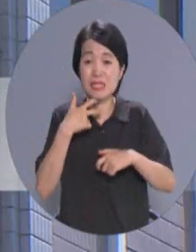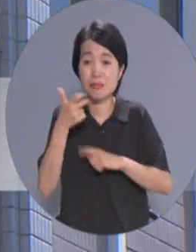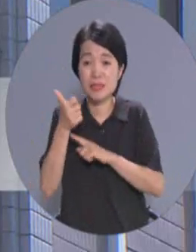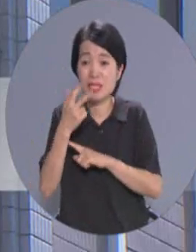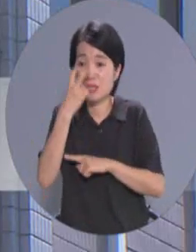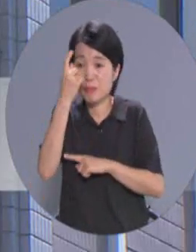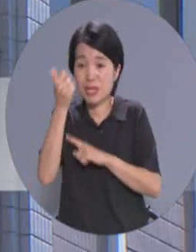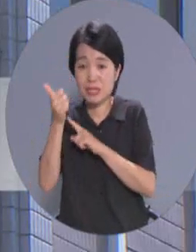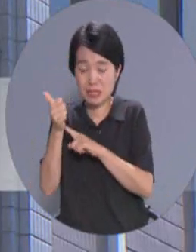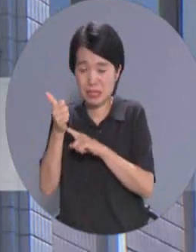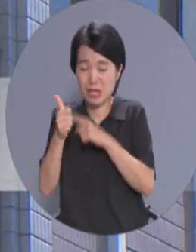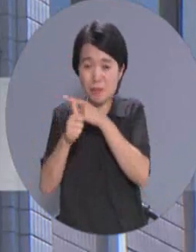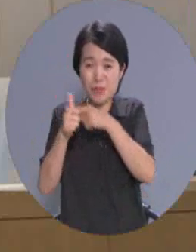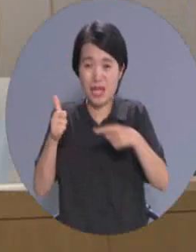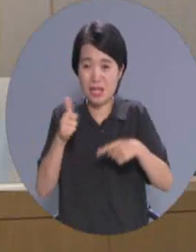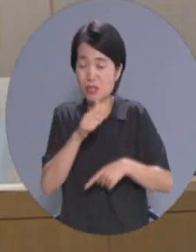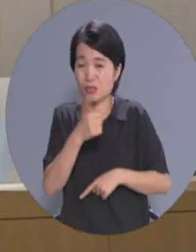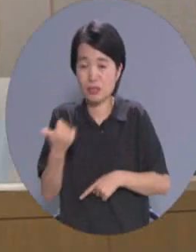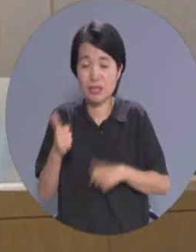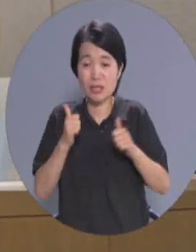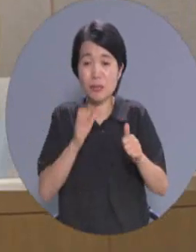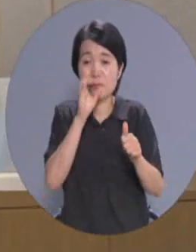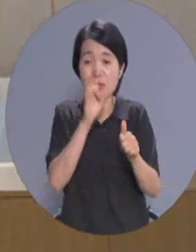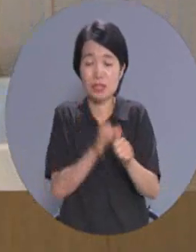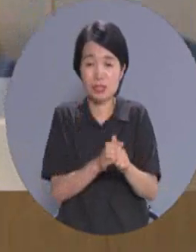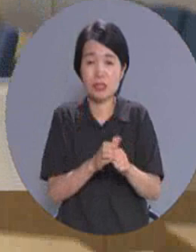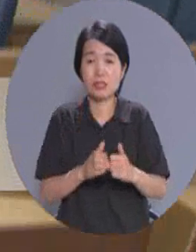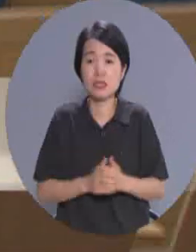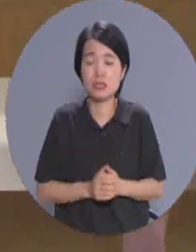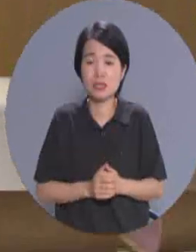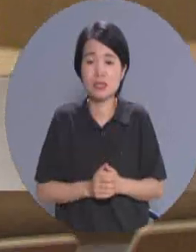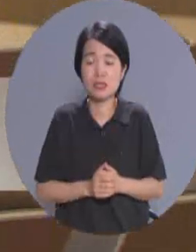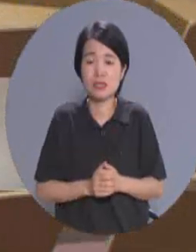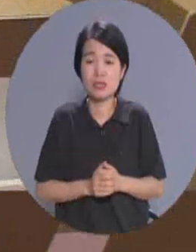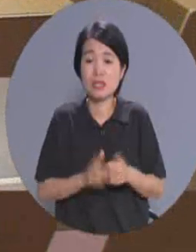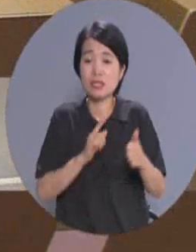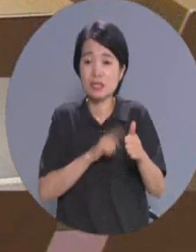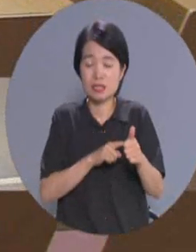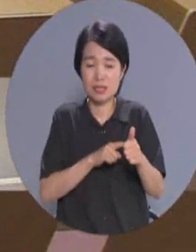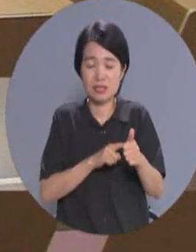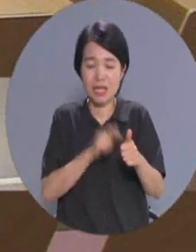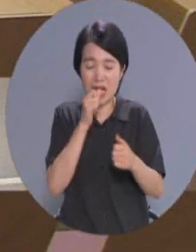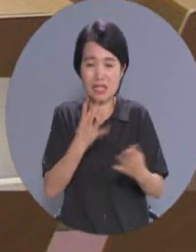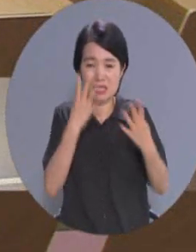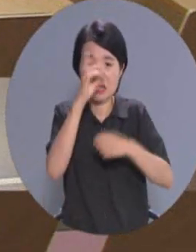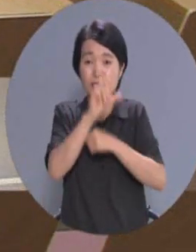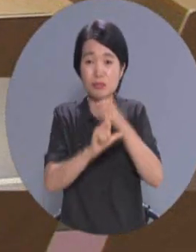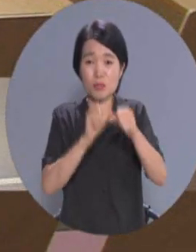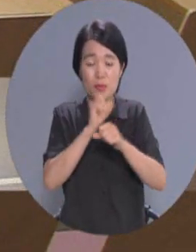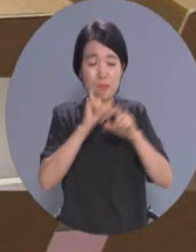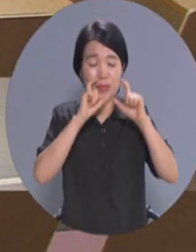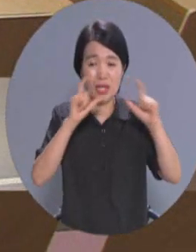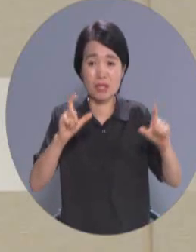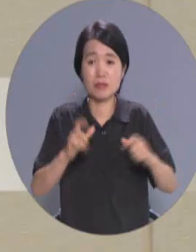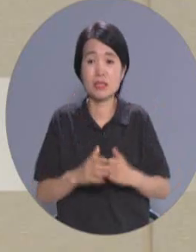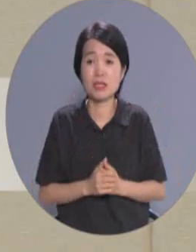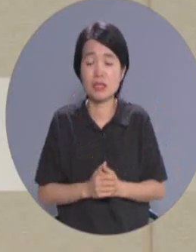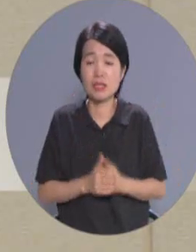경비대장을 흉기로 찔러 살해한 혐의로 재판에 넘겨진 경비원에게 징역 15년을 선고했습니다